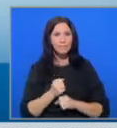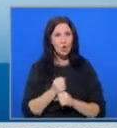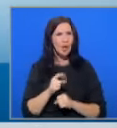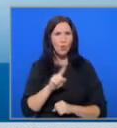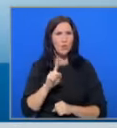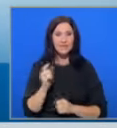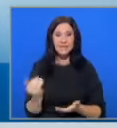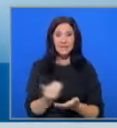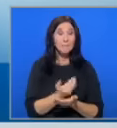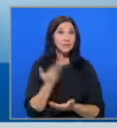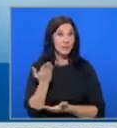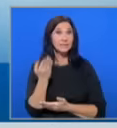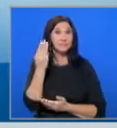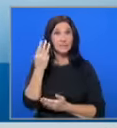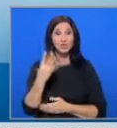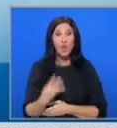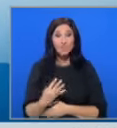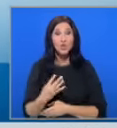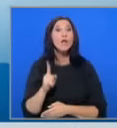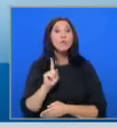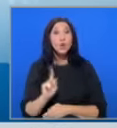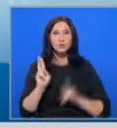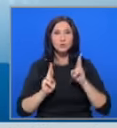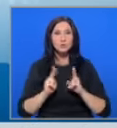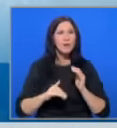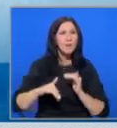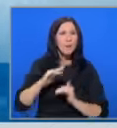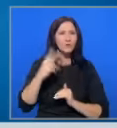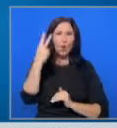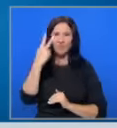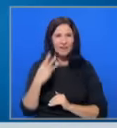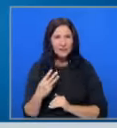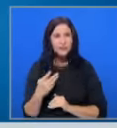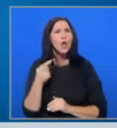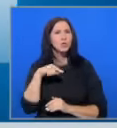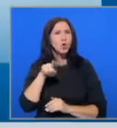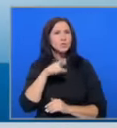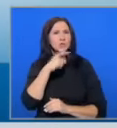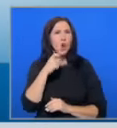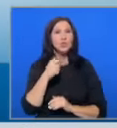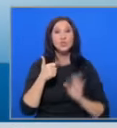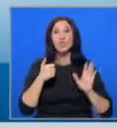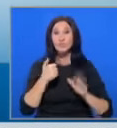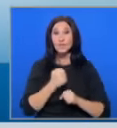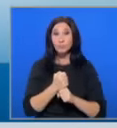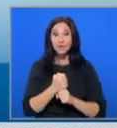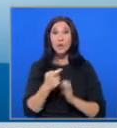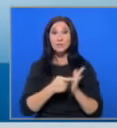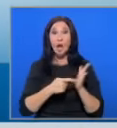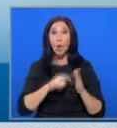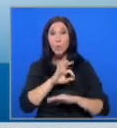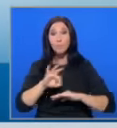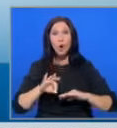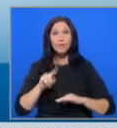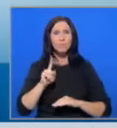Ако не се съберат тези 3/4, но са гласували повече от 2/3, т.е. 160 депутати. Законопроектът